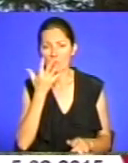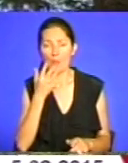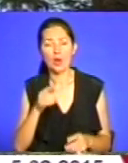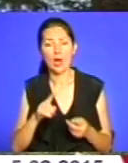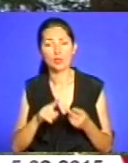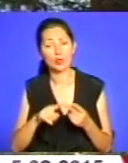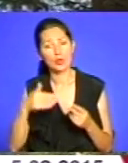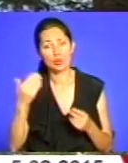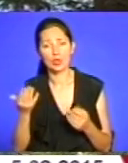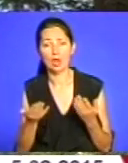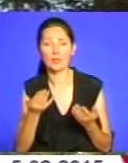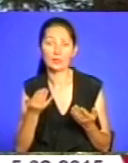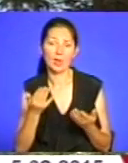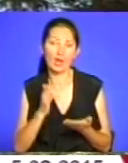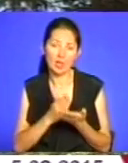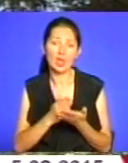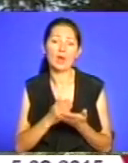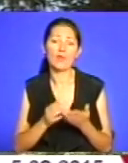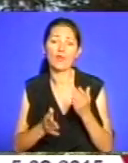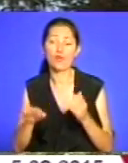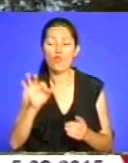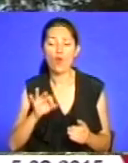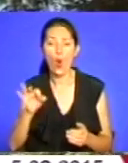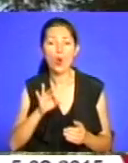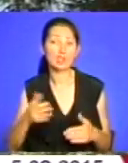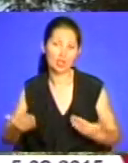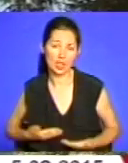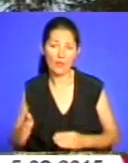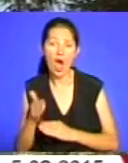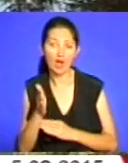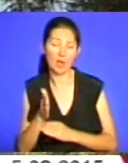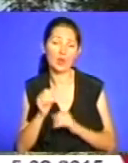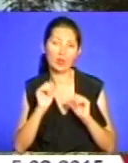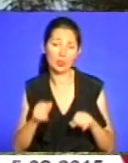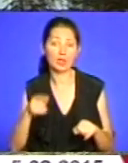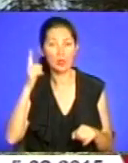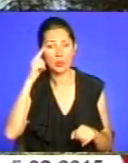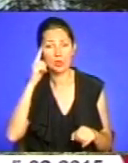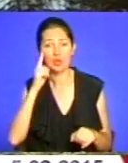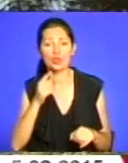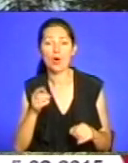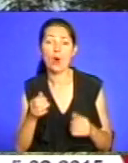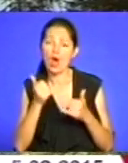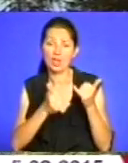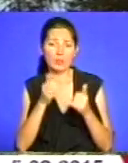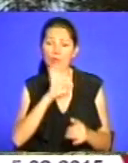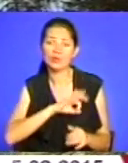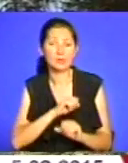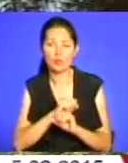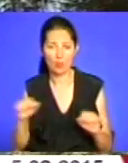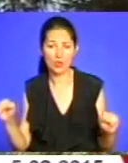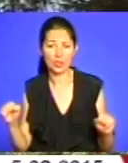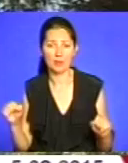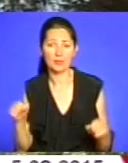сторони, оскільки є в озері жива риба, то логічно подумати, що якусь хімію використовувати не потрібно. Тому,